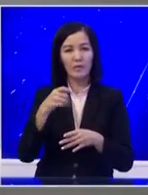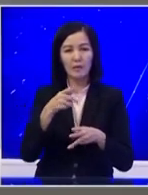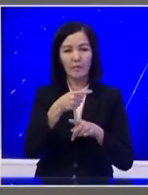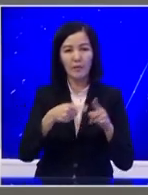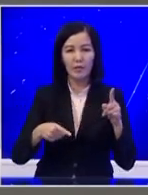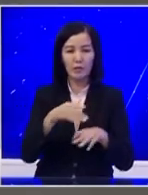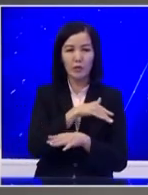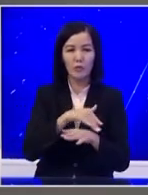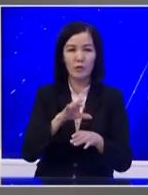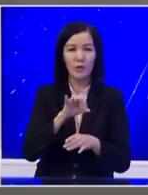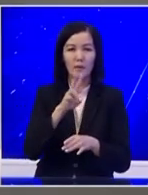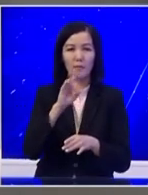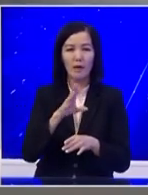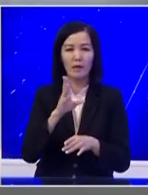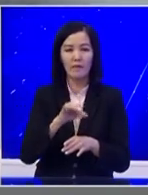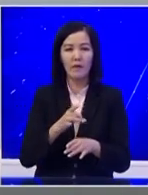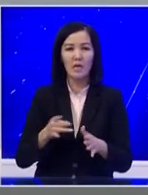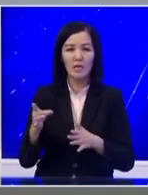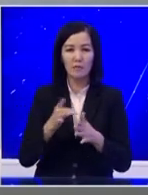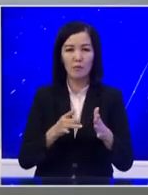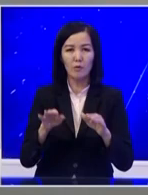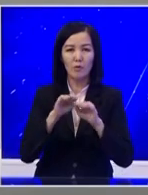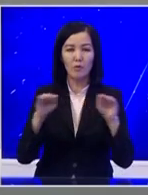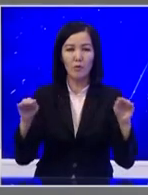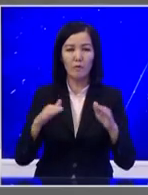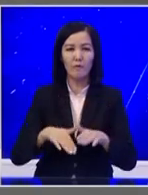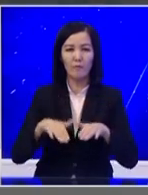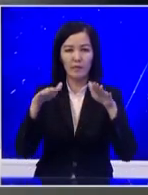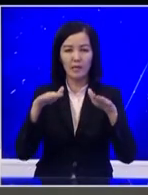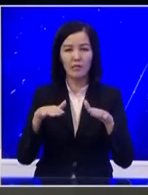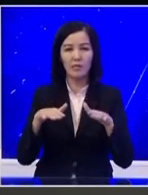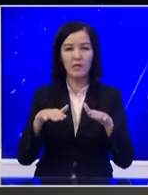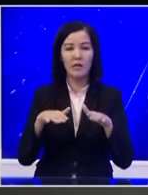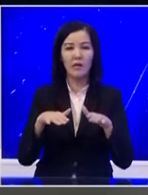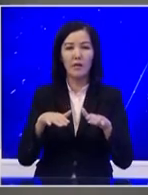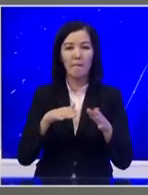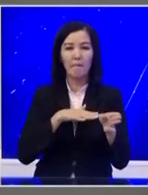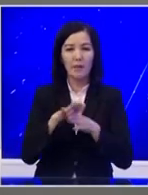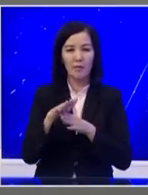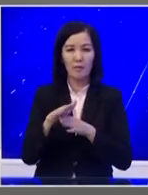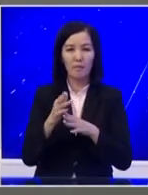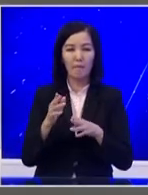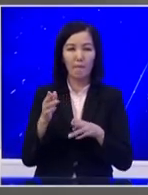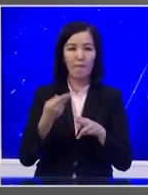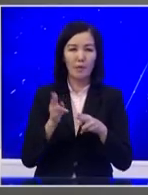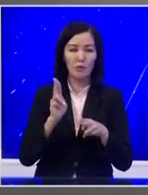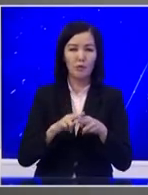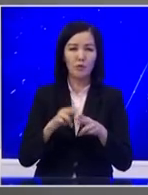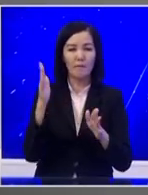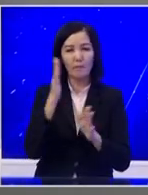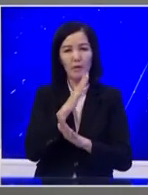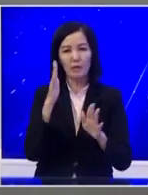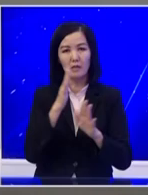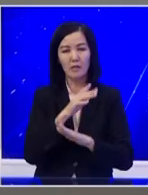пересечении улицы Иманова и проспекта Республики. Уровень воды подскочил, а ливневки переполнены. Между тем, синоптики прогнозируют,